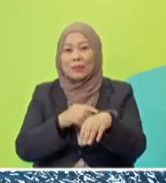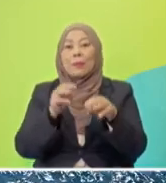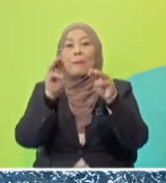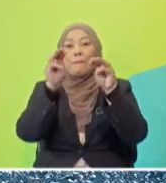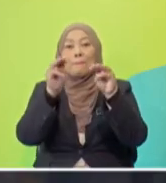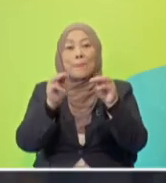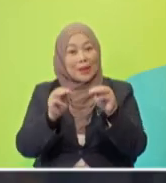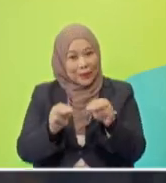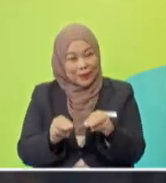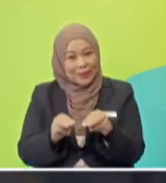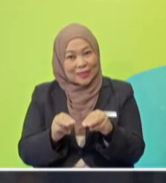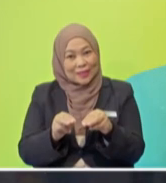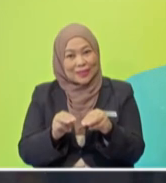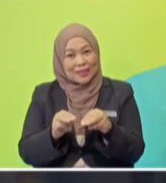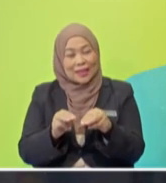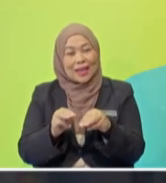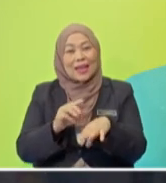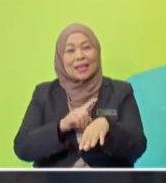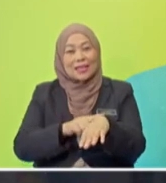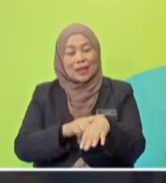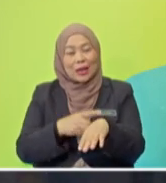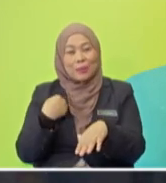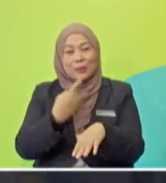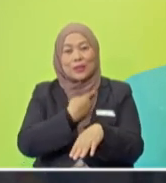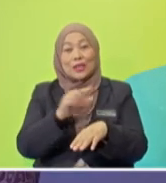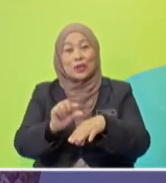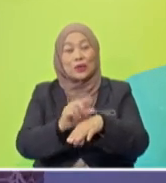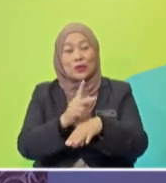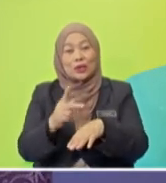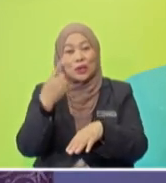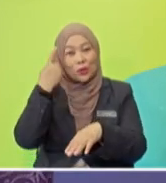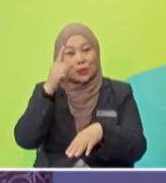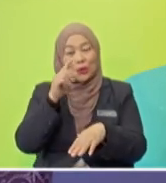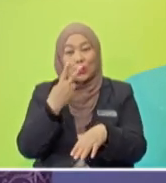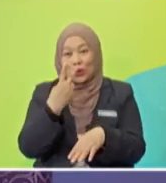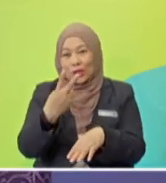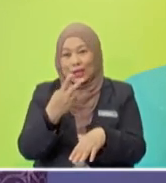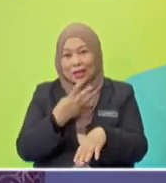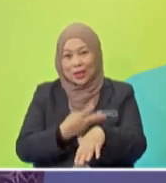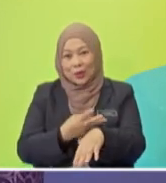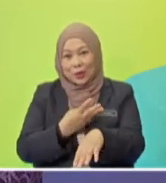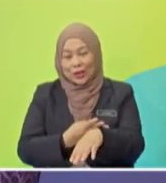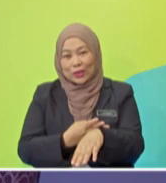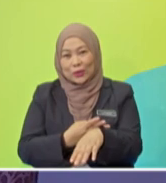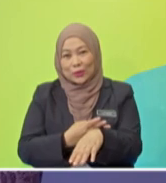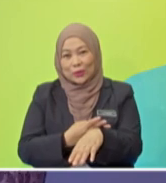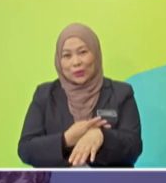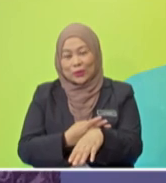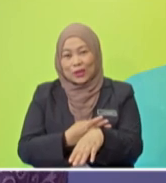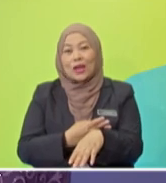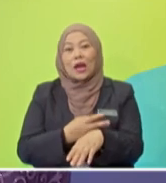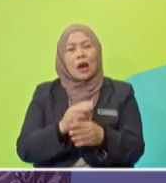jam kita gunakan untuk melihat waktu jam ini ciptaan manusia yang murid-murid jadi jam adalah